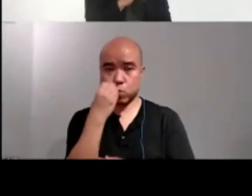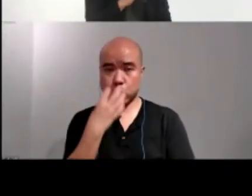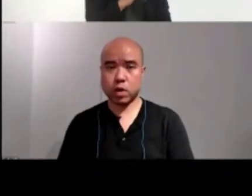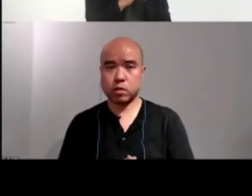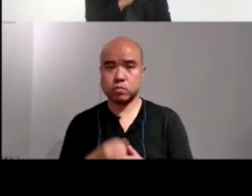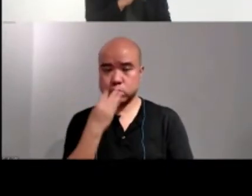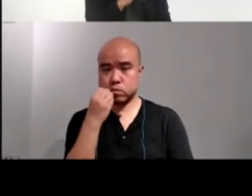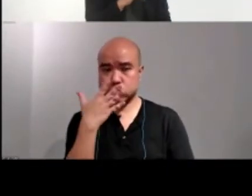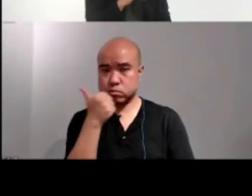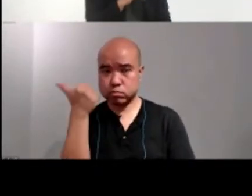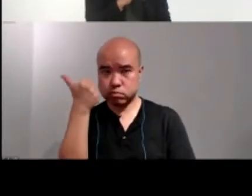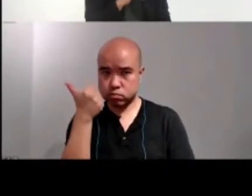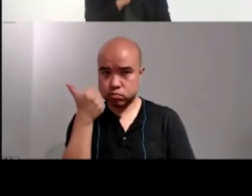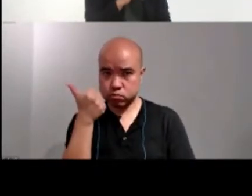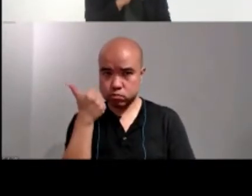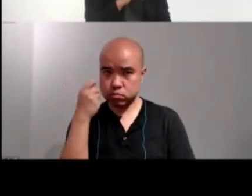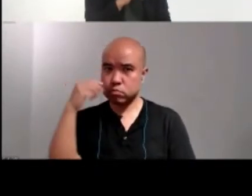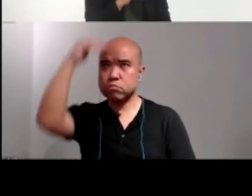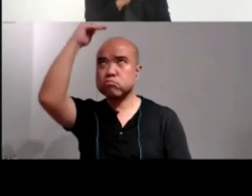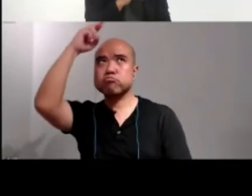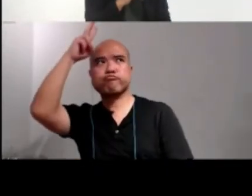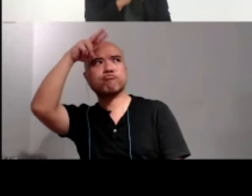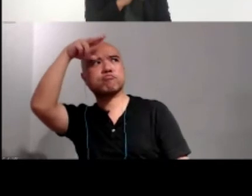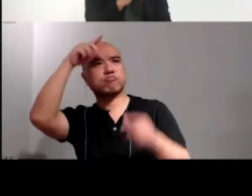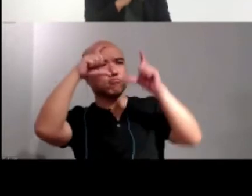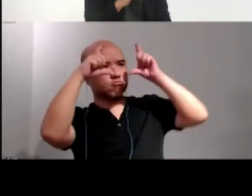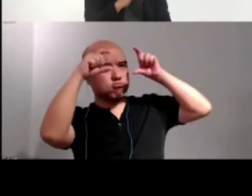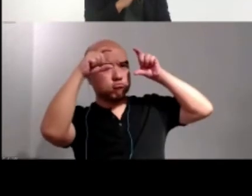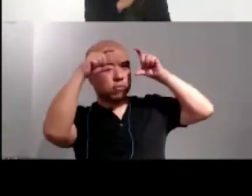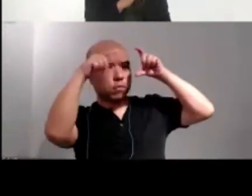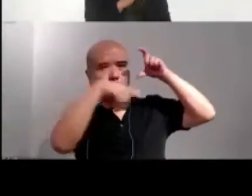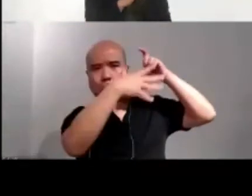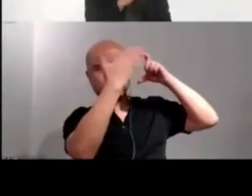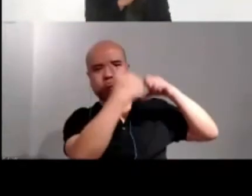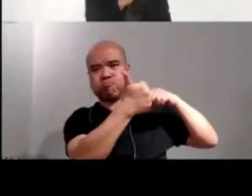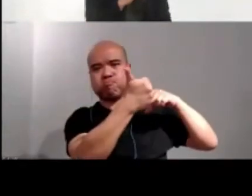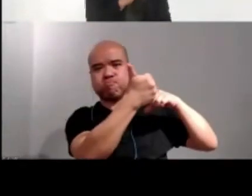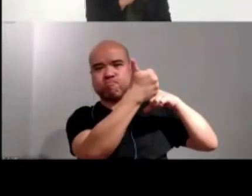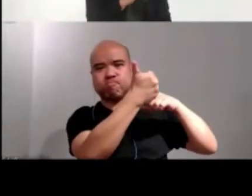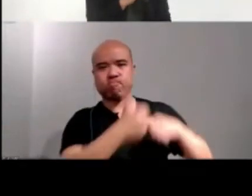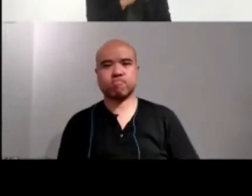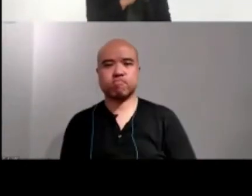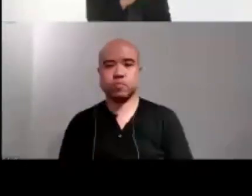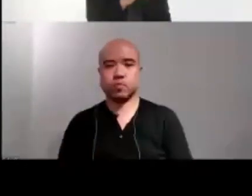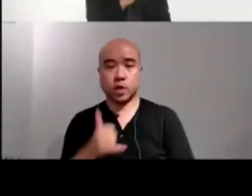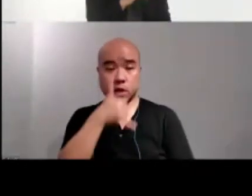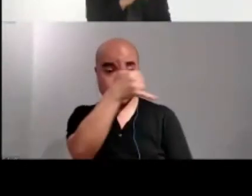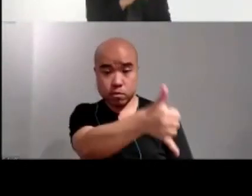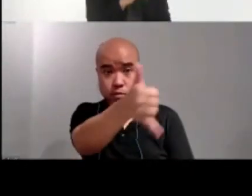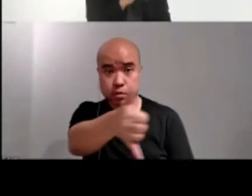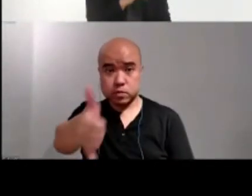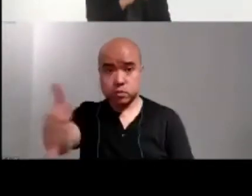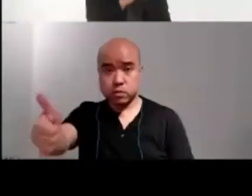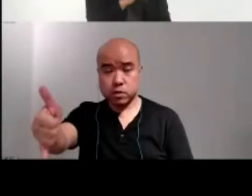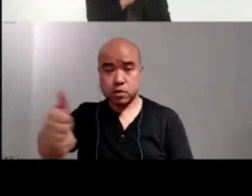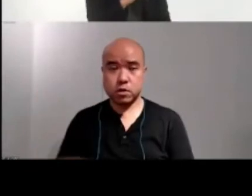亮，从一个高空的角度望下去之后美轮美奂。我们走入这个社区的时候，我们